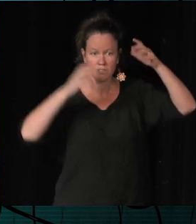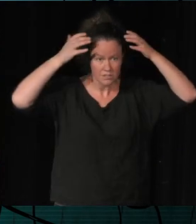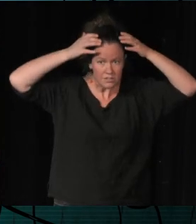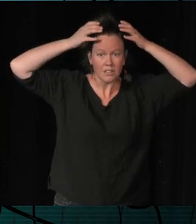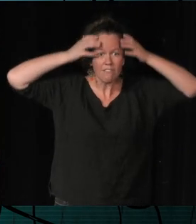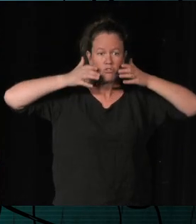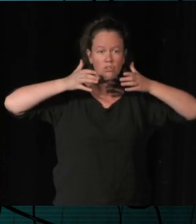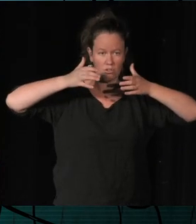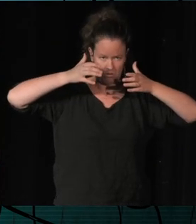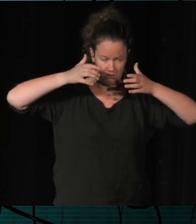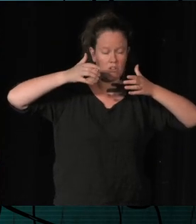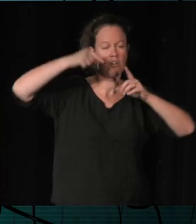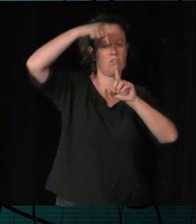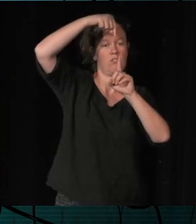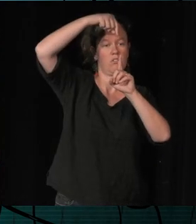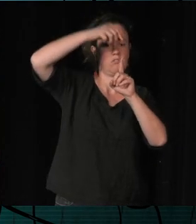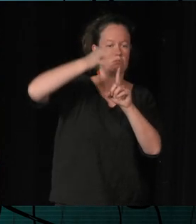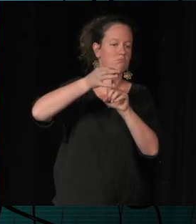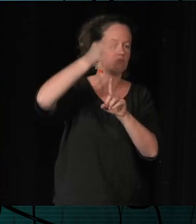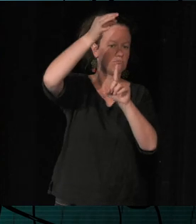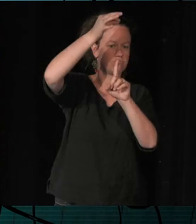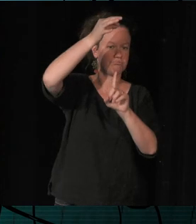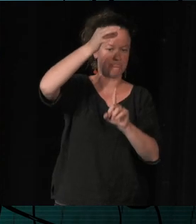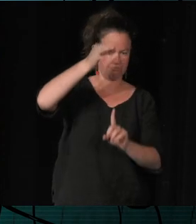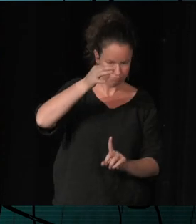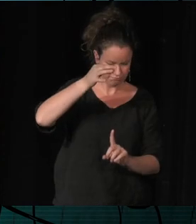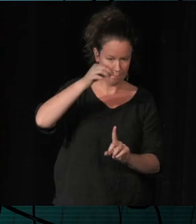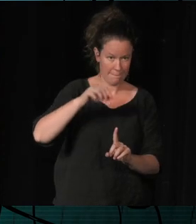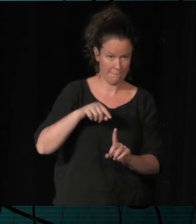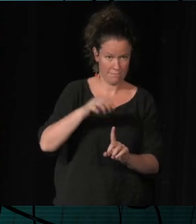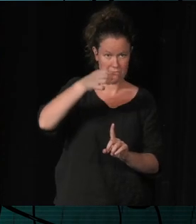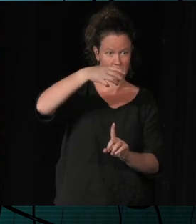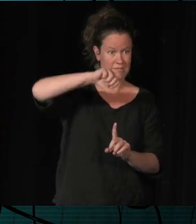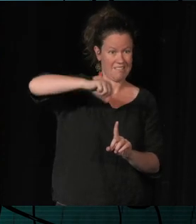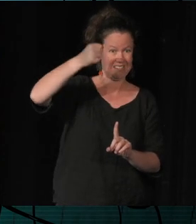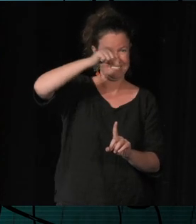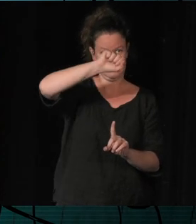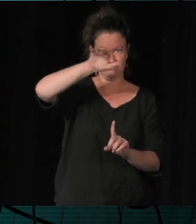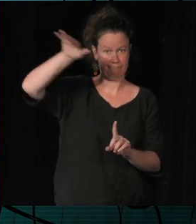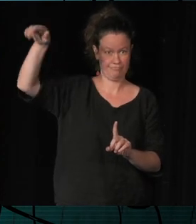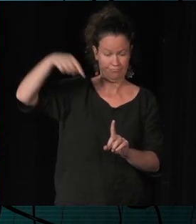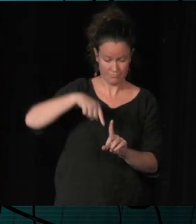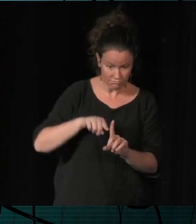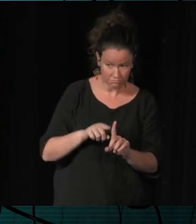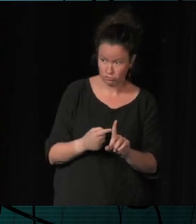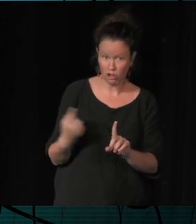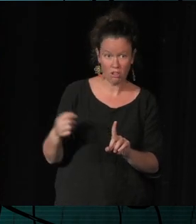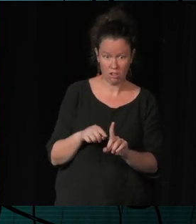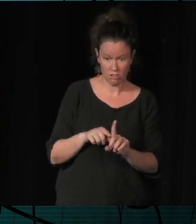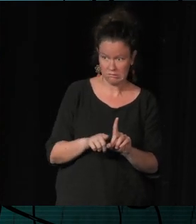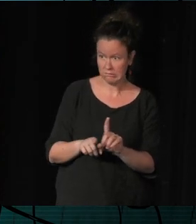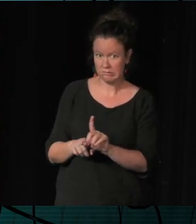qui, à la suite d'un problème technique, se retrouve tout seul sur le plancher océanique. Donc ça joue énormément avec